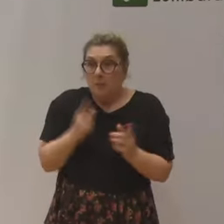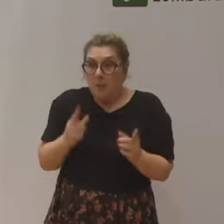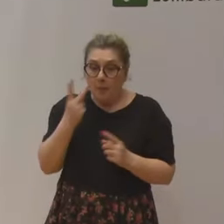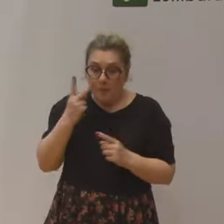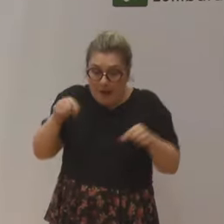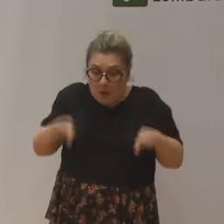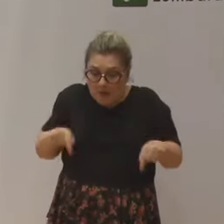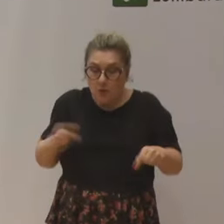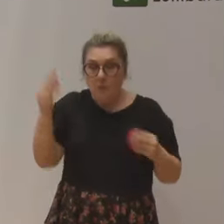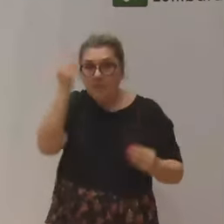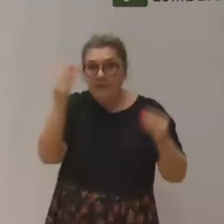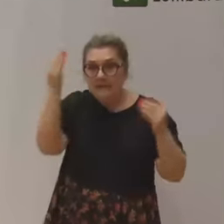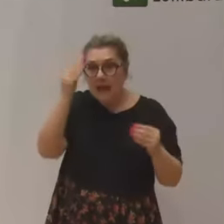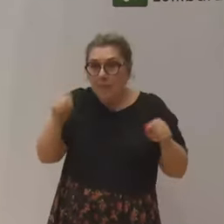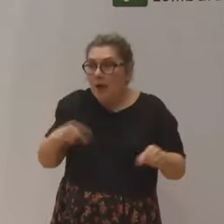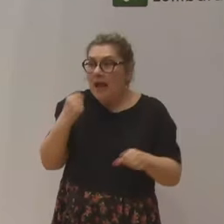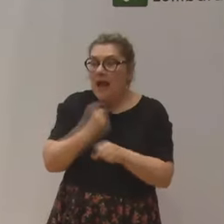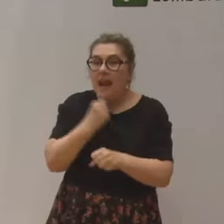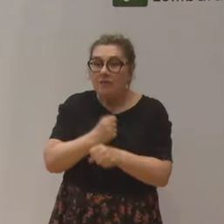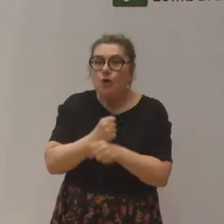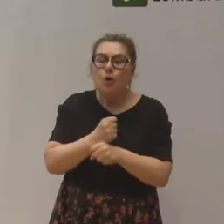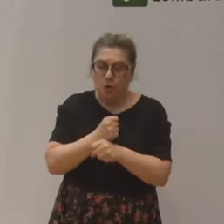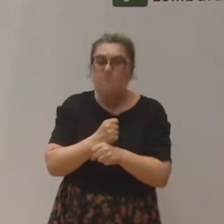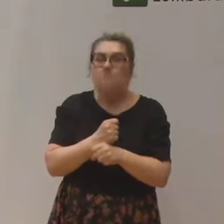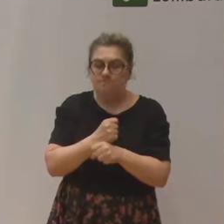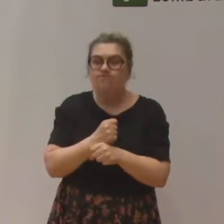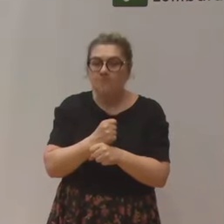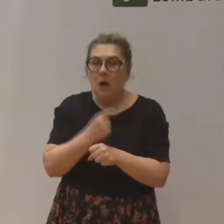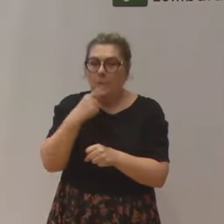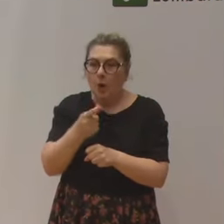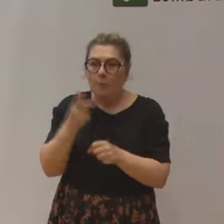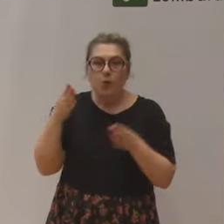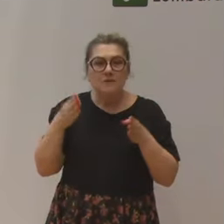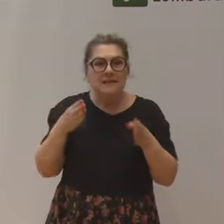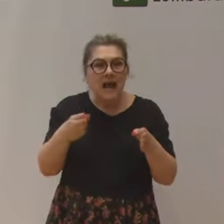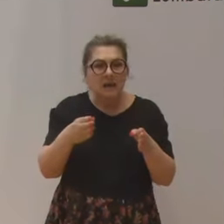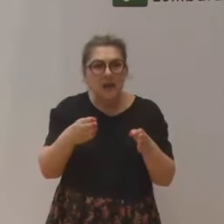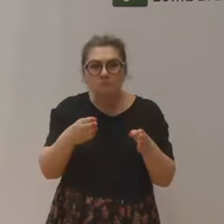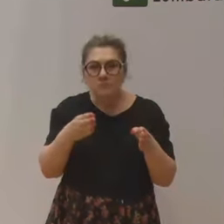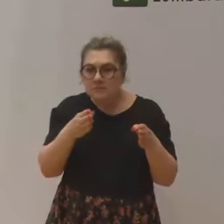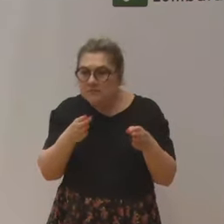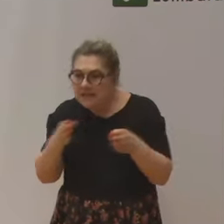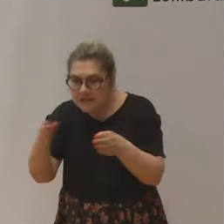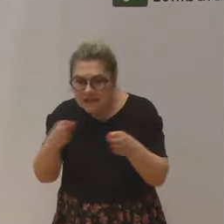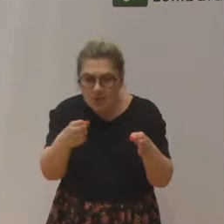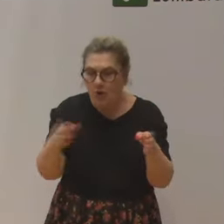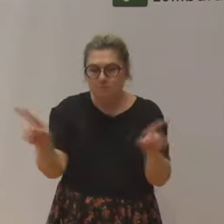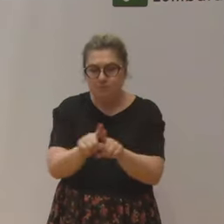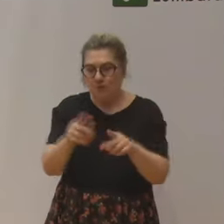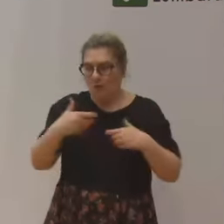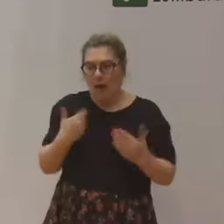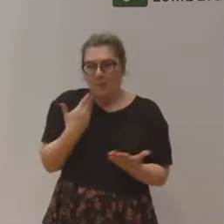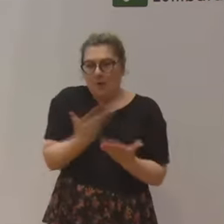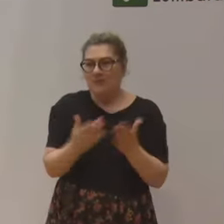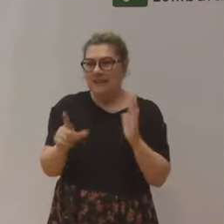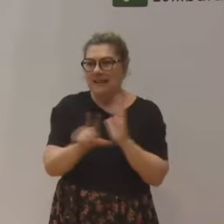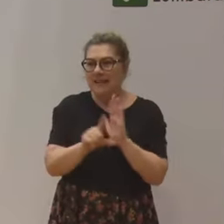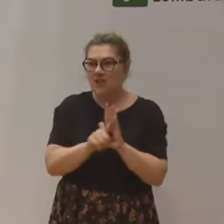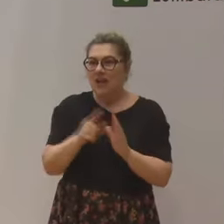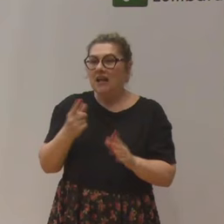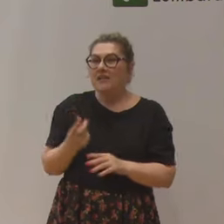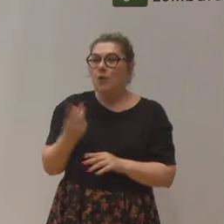vista pensiamo che questo lavoro sia un lavoro che va nella stessa direzione della nostra proposta di legge, politiche di